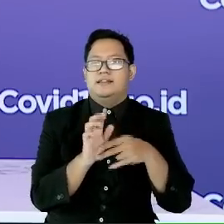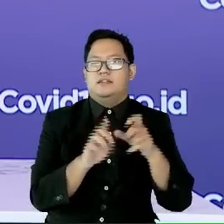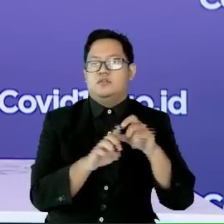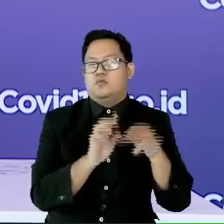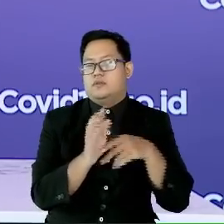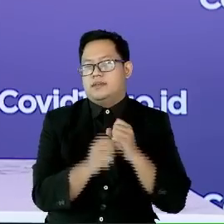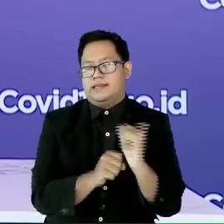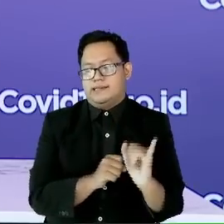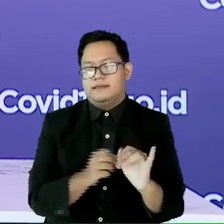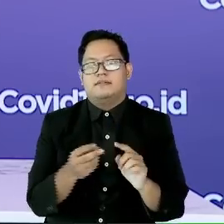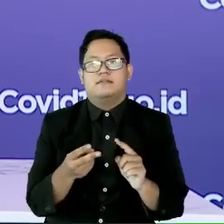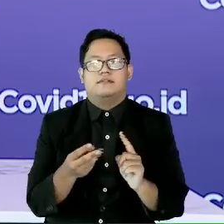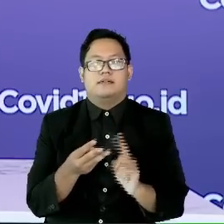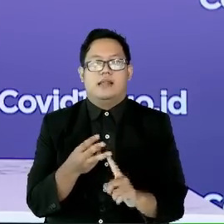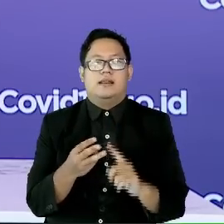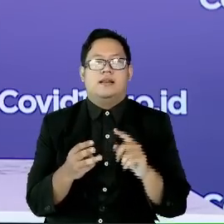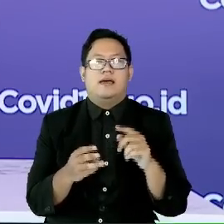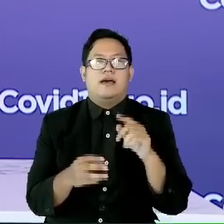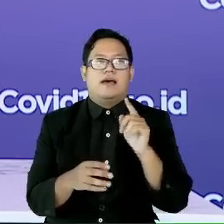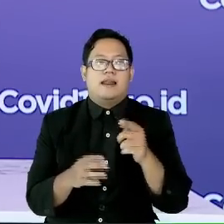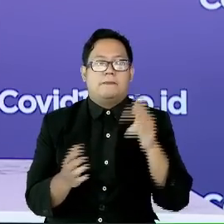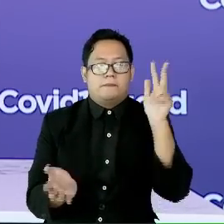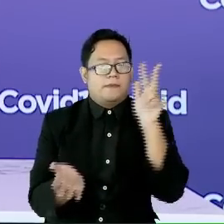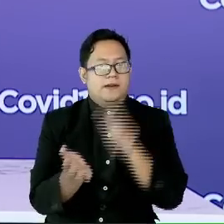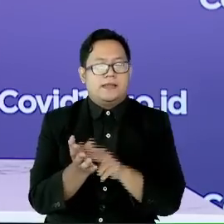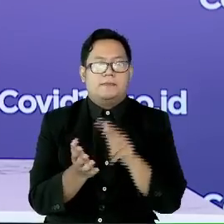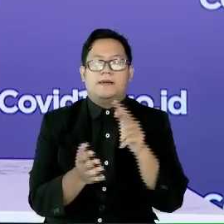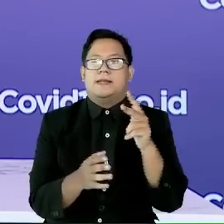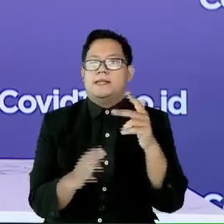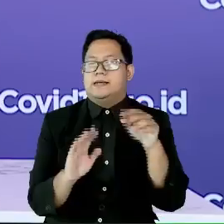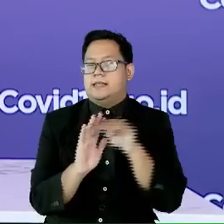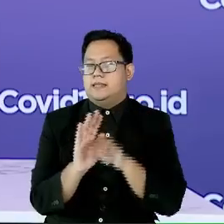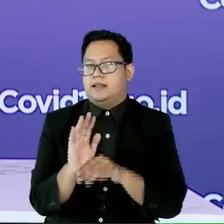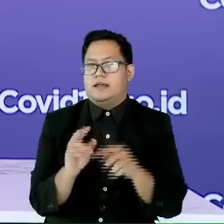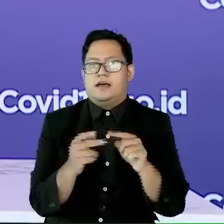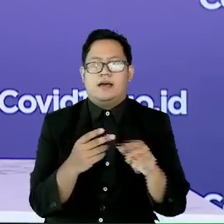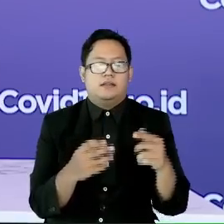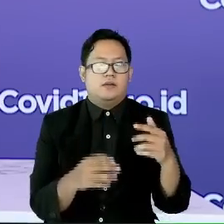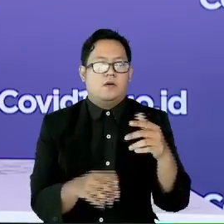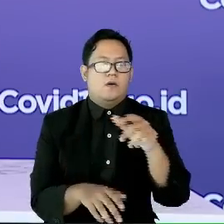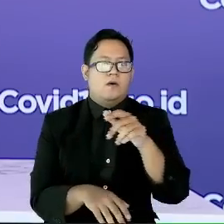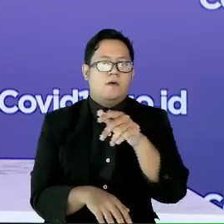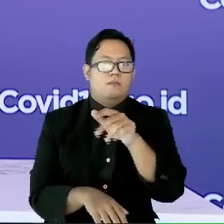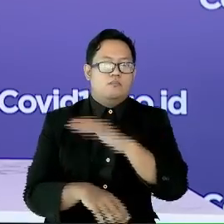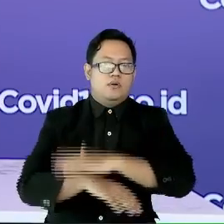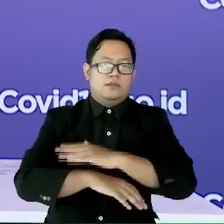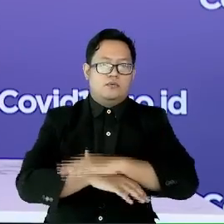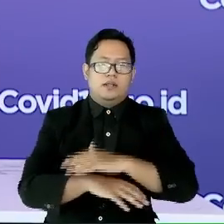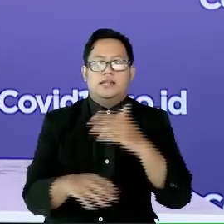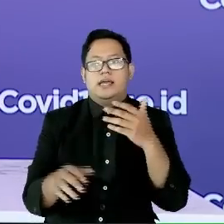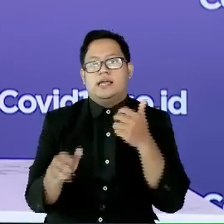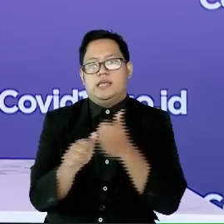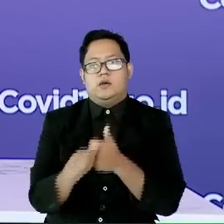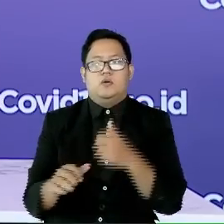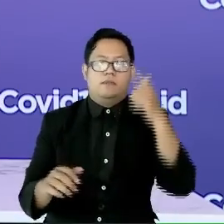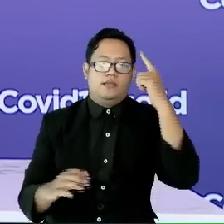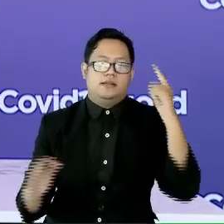lainnya. Kemudian penetapan kriteria peserta didik maupun pengajar yang boleh mengikuti kegiatan tatap